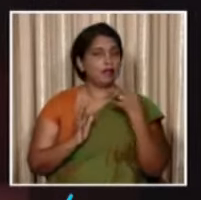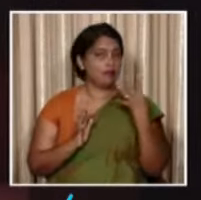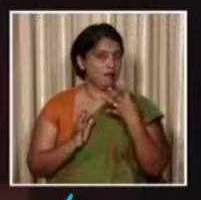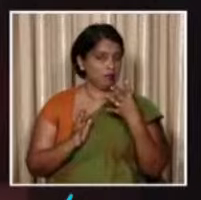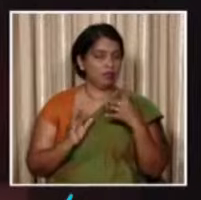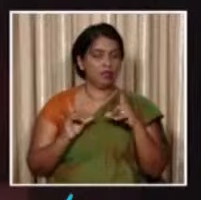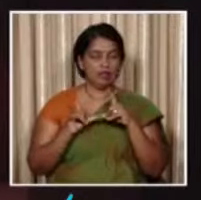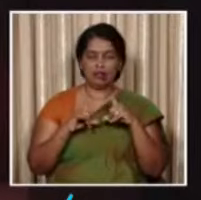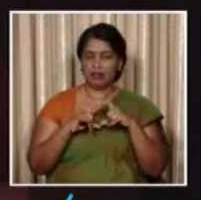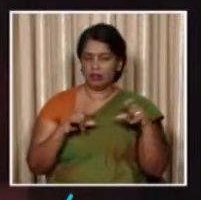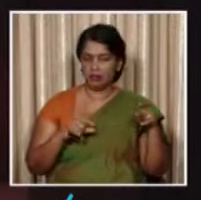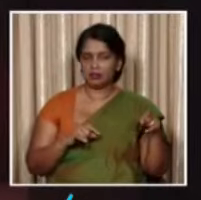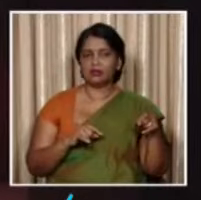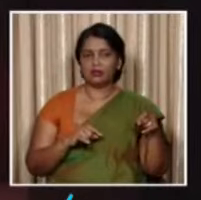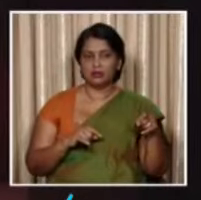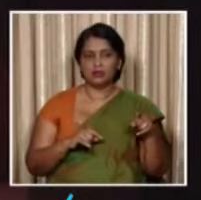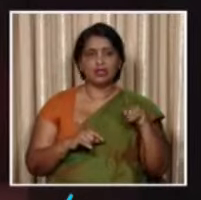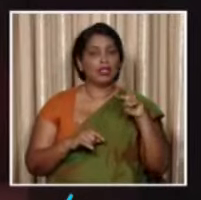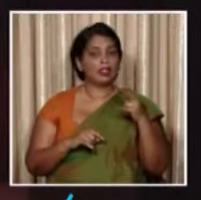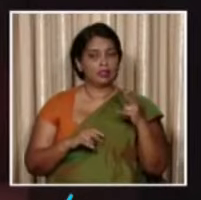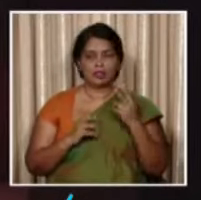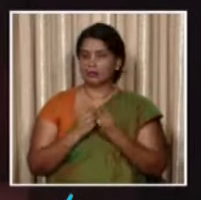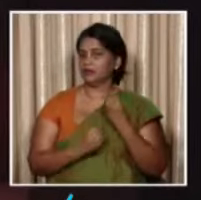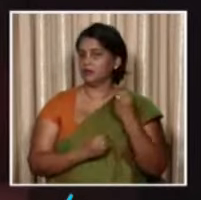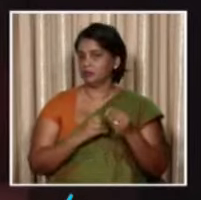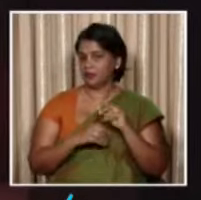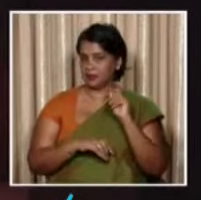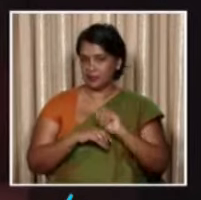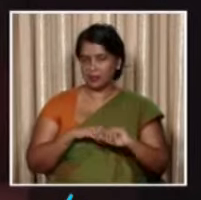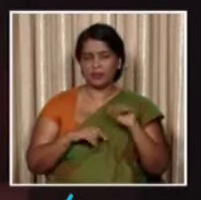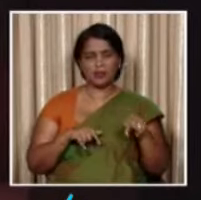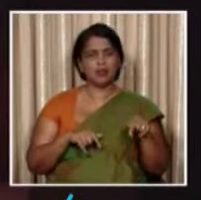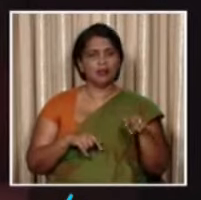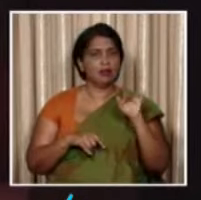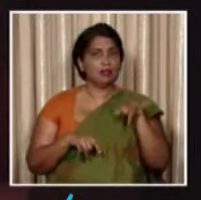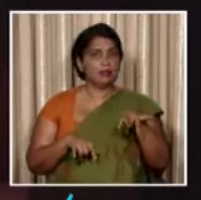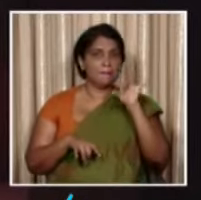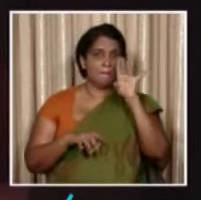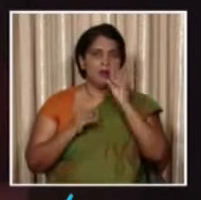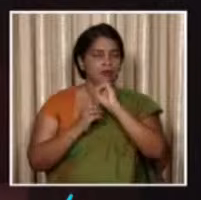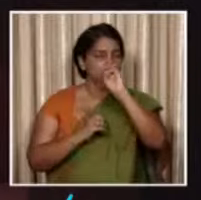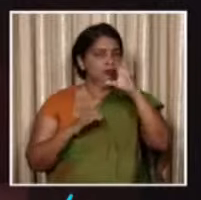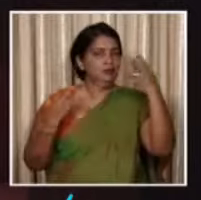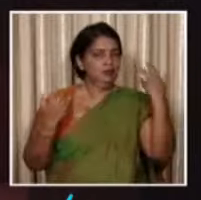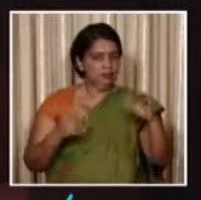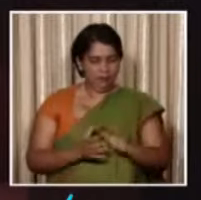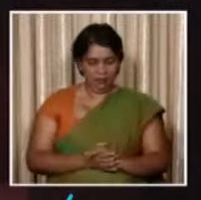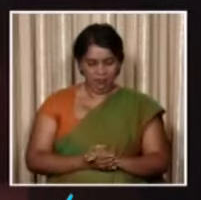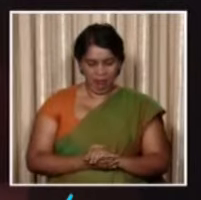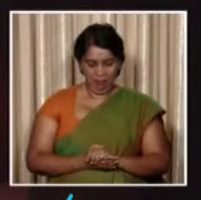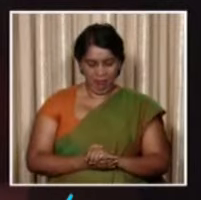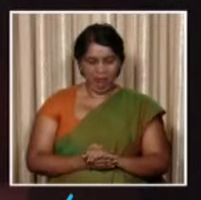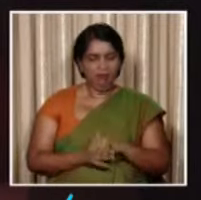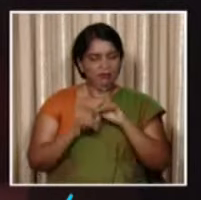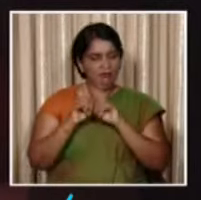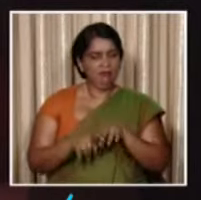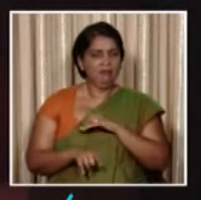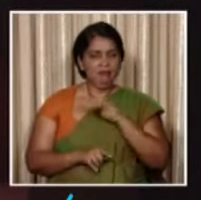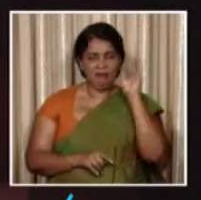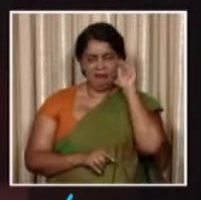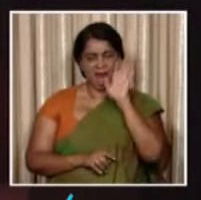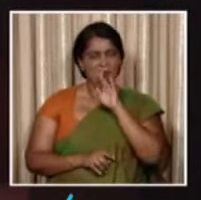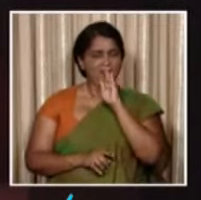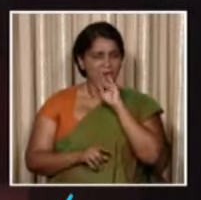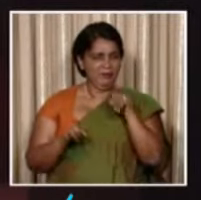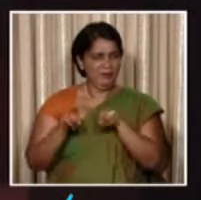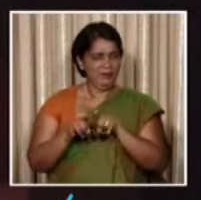යටතේ 200ක් දෙන්නට සැලසුම් කරලා තියෙනවා දැනට ඒකින් 15ක් දීලා තියෙනවා කියන එක. ඒ වගේම අපිට ආරංචියක්